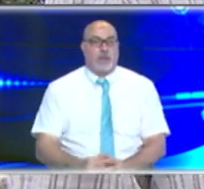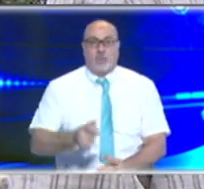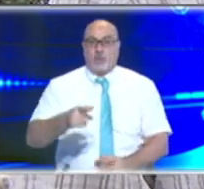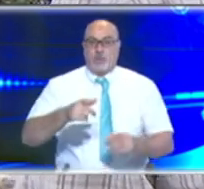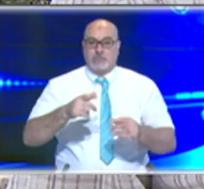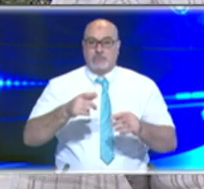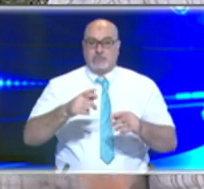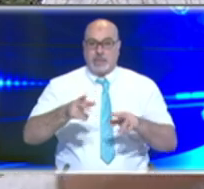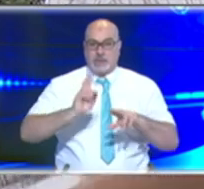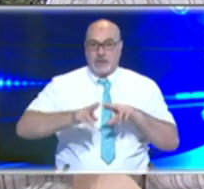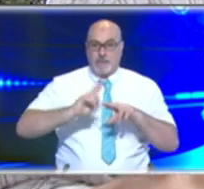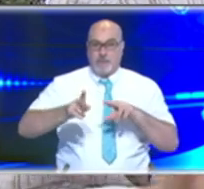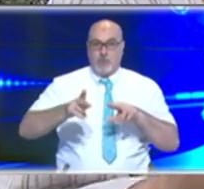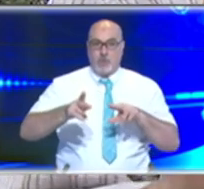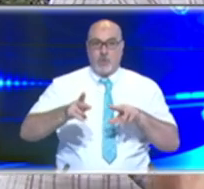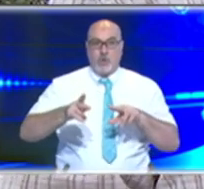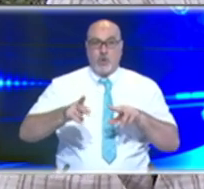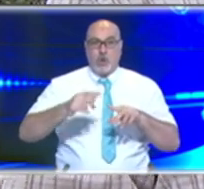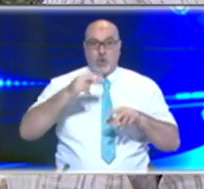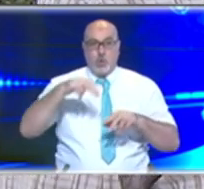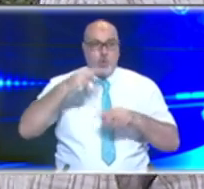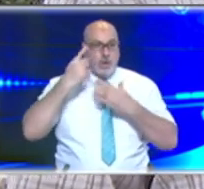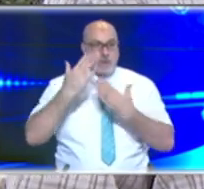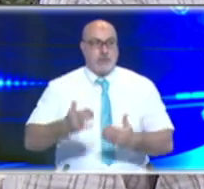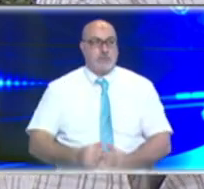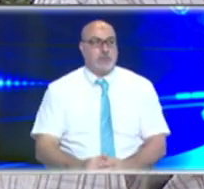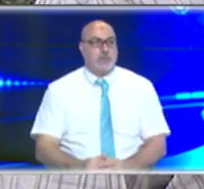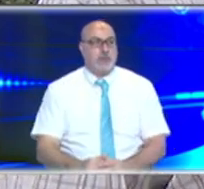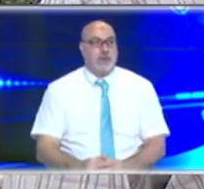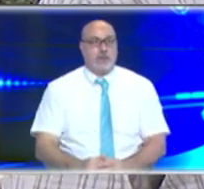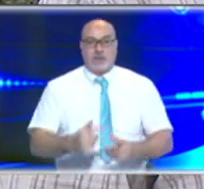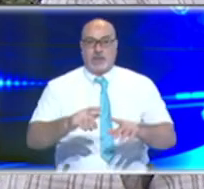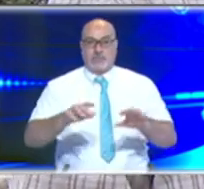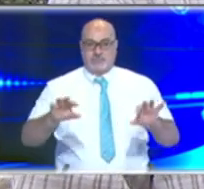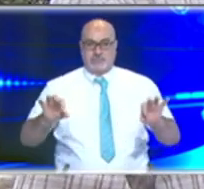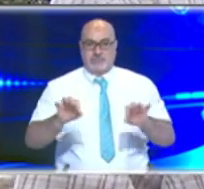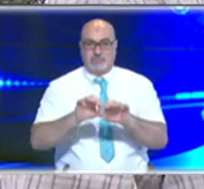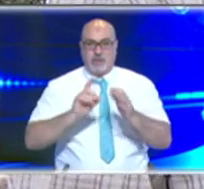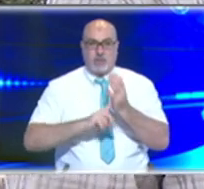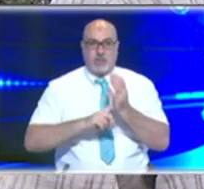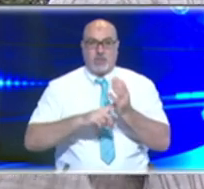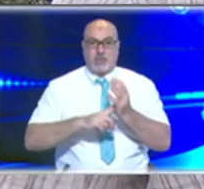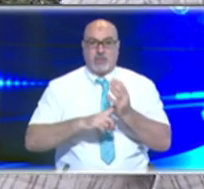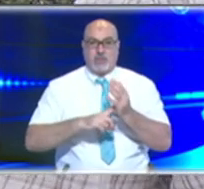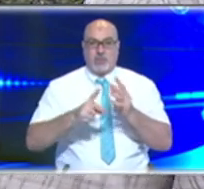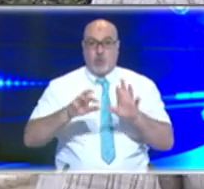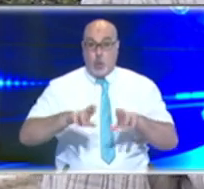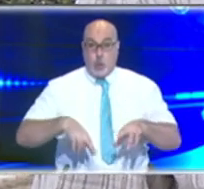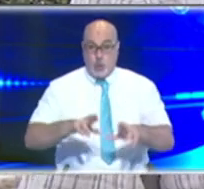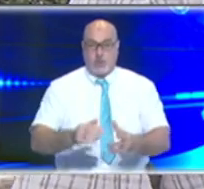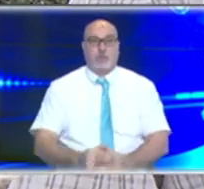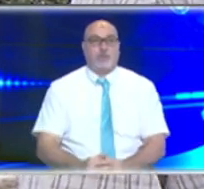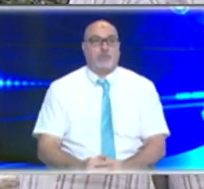الإنجاز اللي نقولوا ربما ما احترموش، ما يكونش في احترام للقوانين التي تنظم هذه